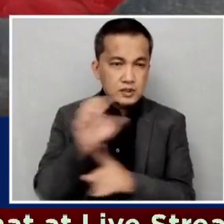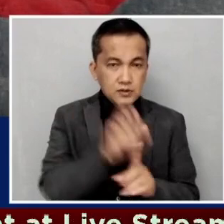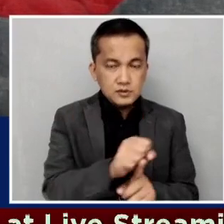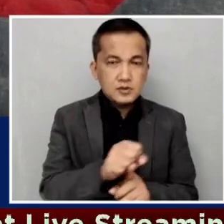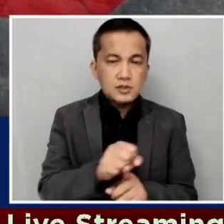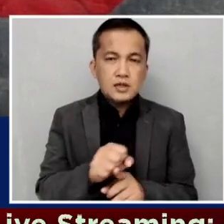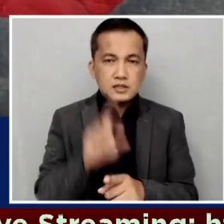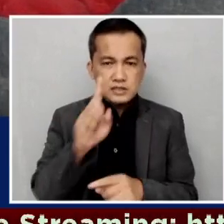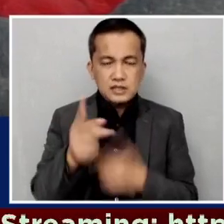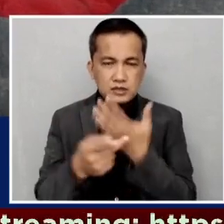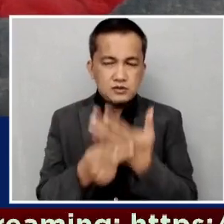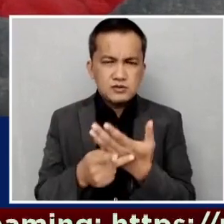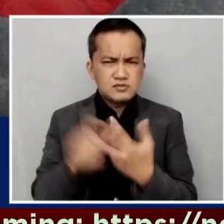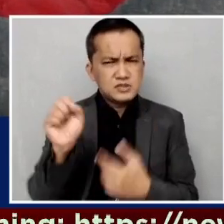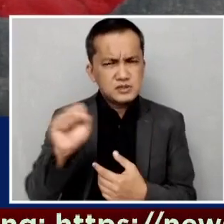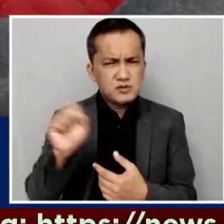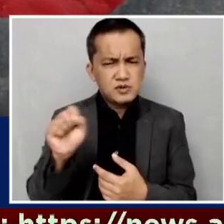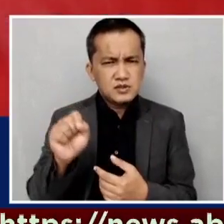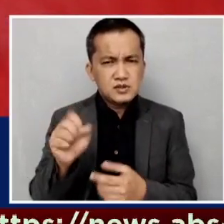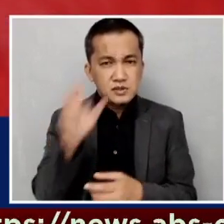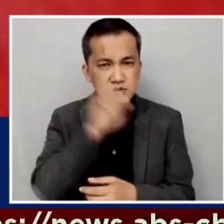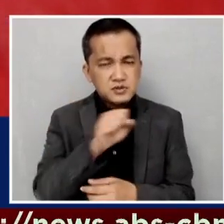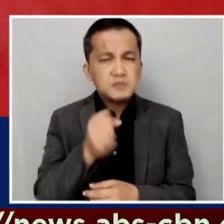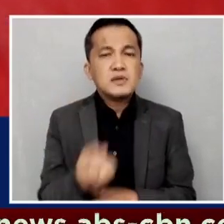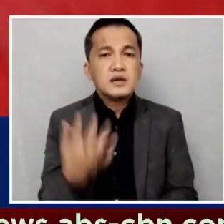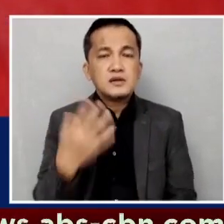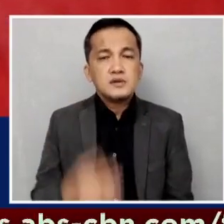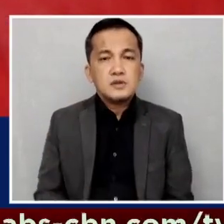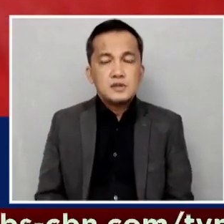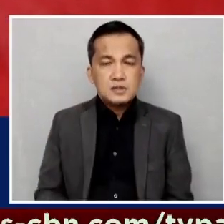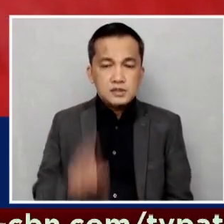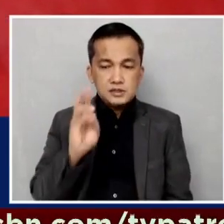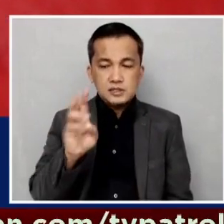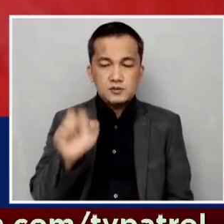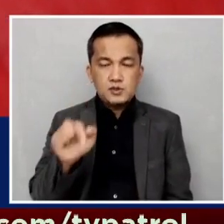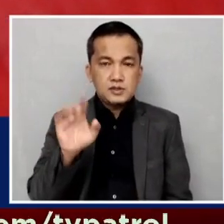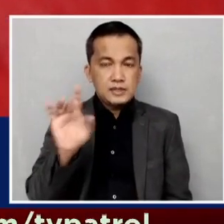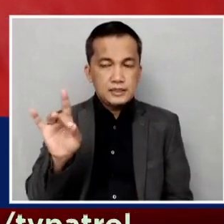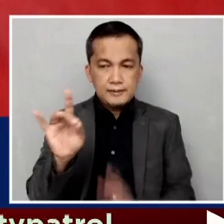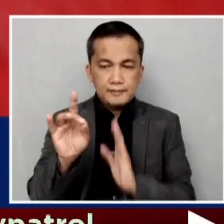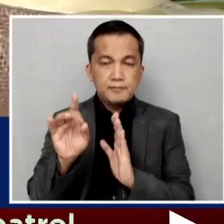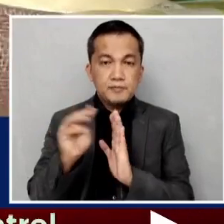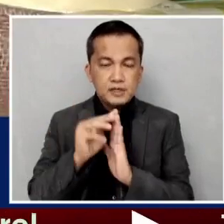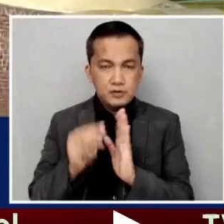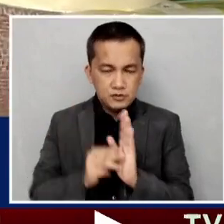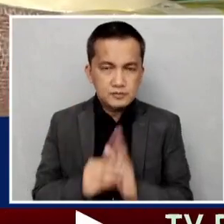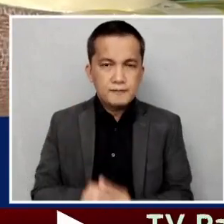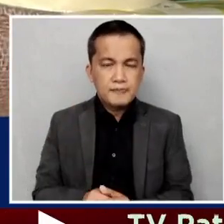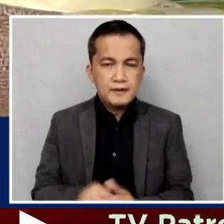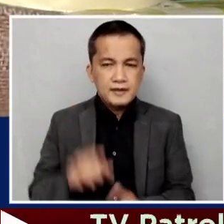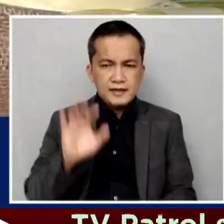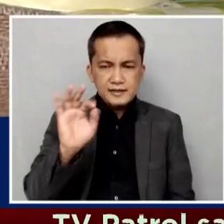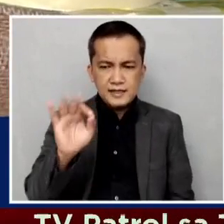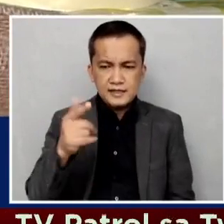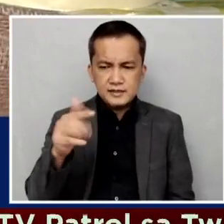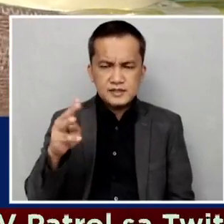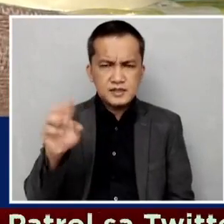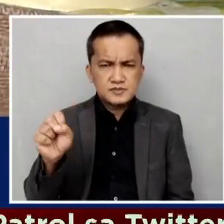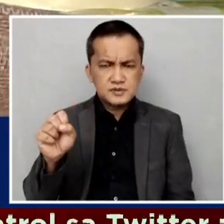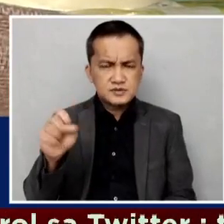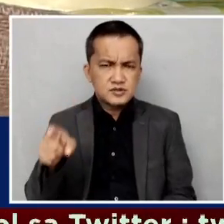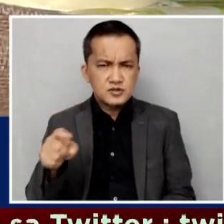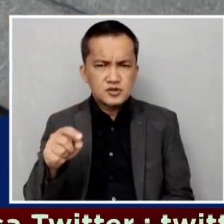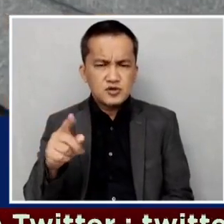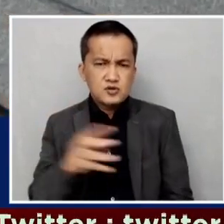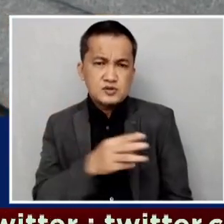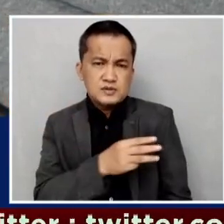shabu na tinatayang nagkakahalaga ng 6.8 million pesos. Mahigit 9 na gramo ng hinihinalang kush